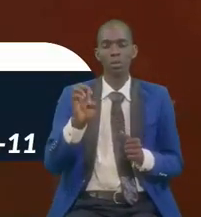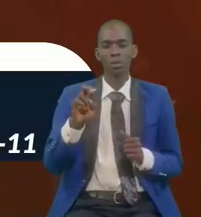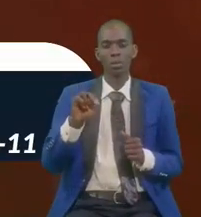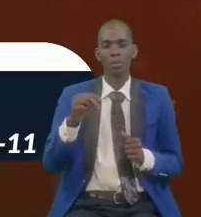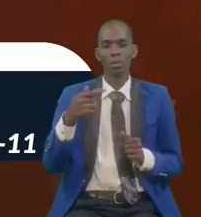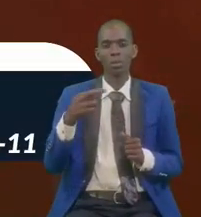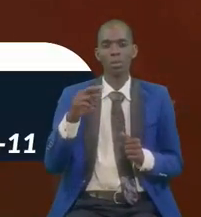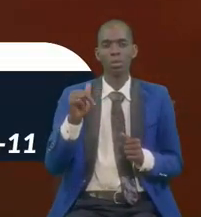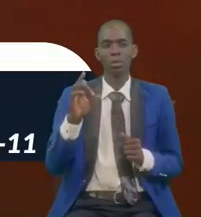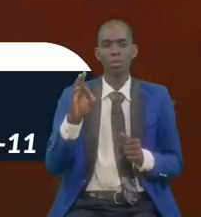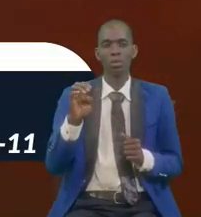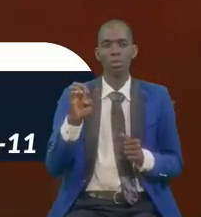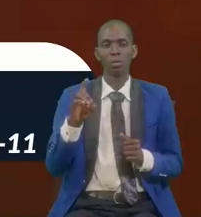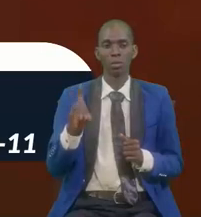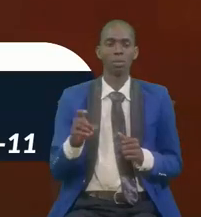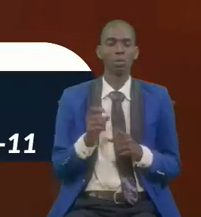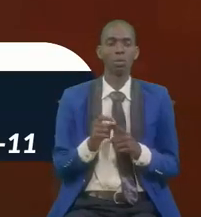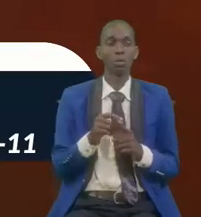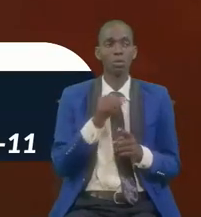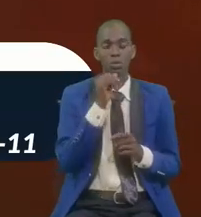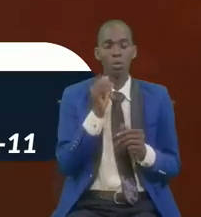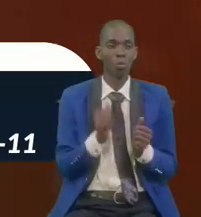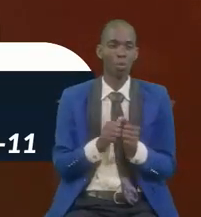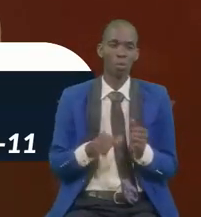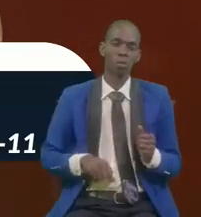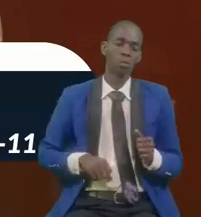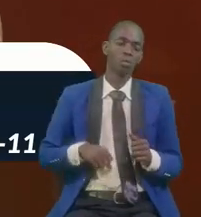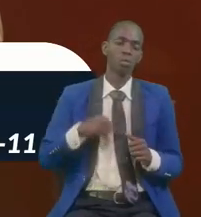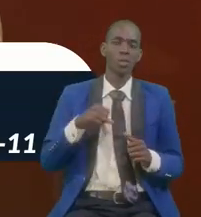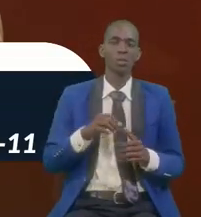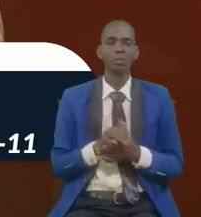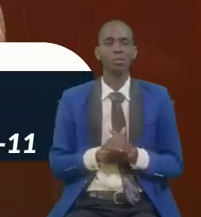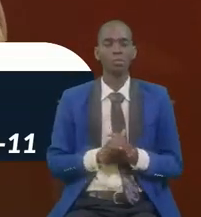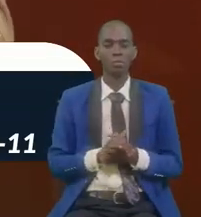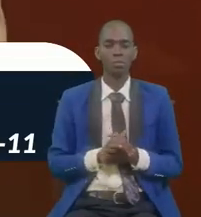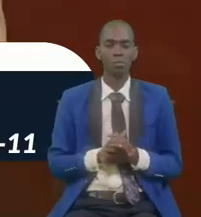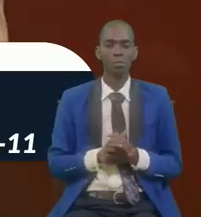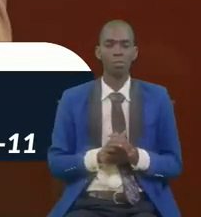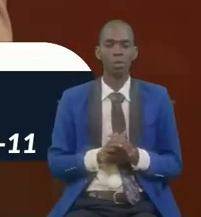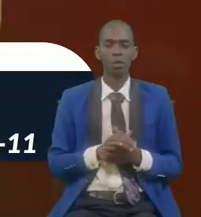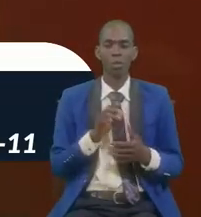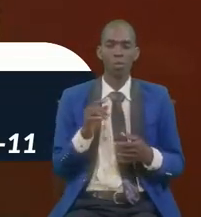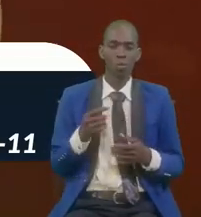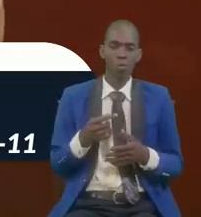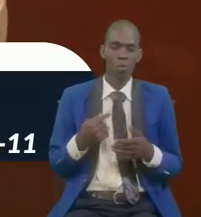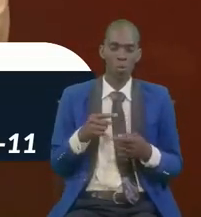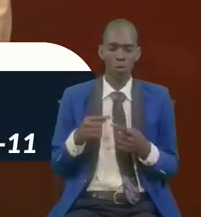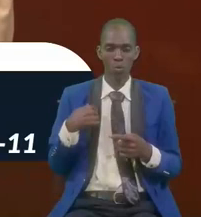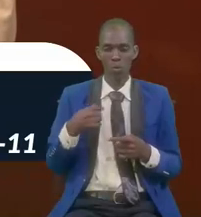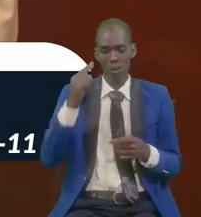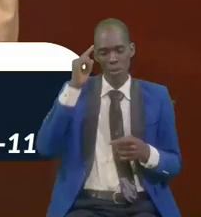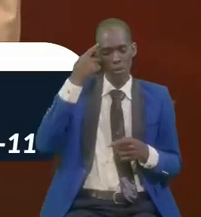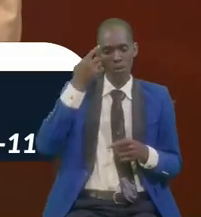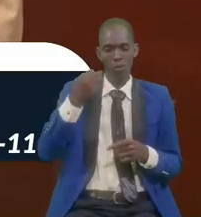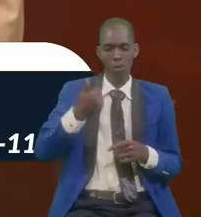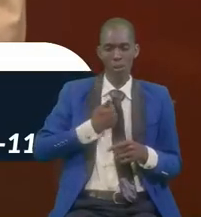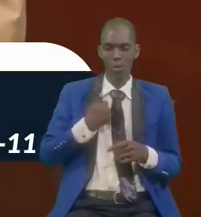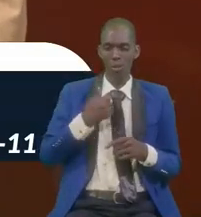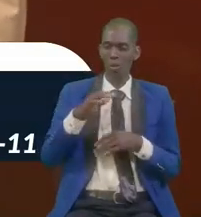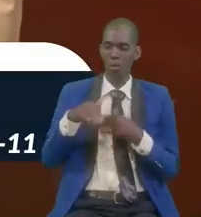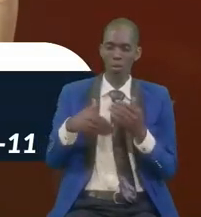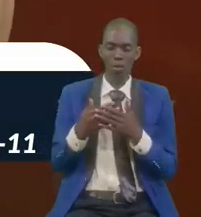Alors, nous avons une opinion élevée de nous-mêmes lorsqu'on pense à soi à